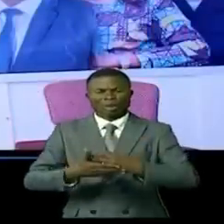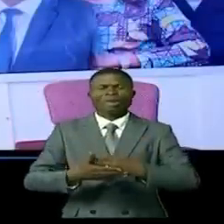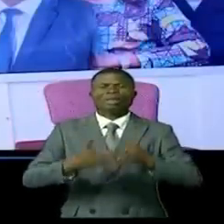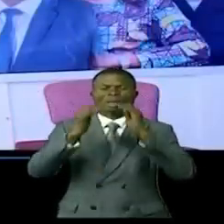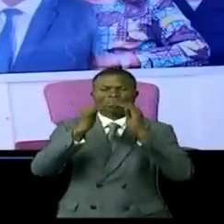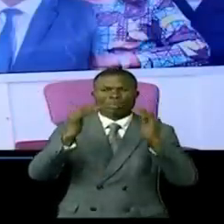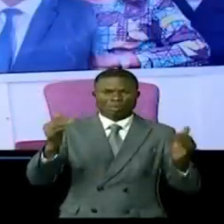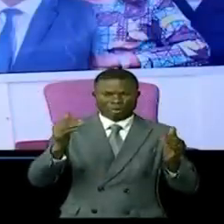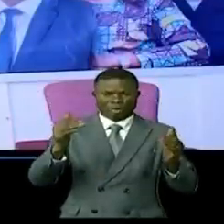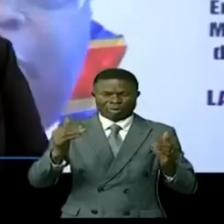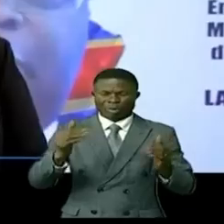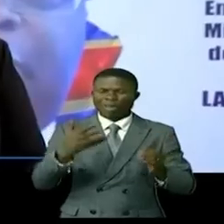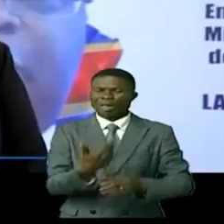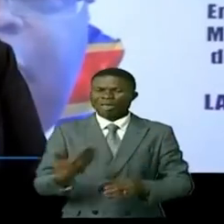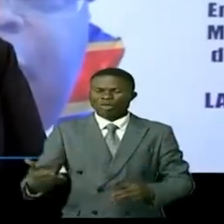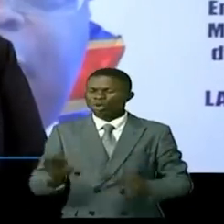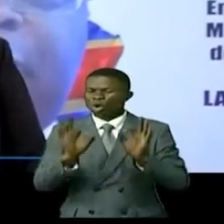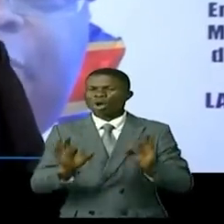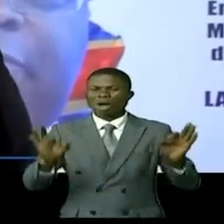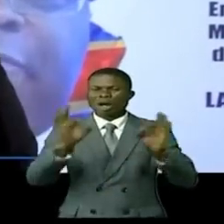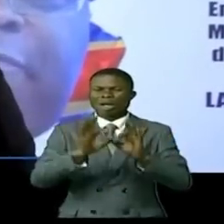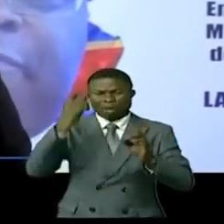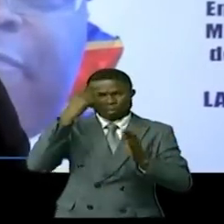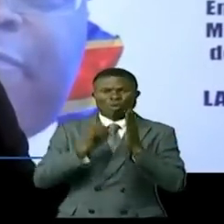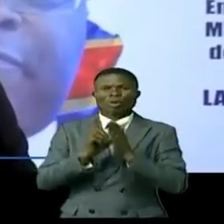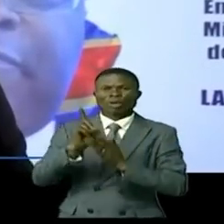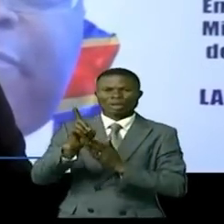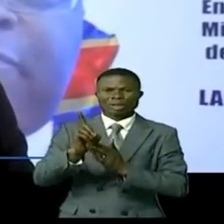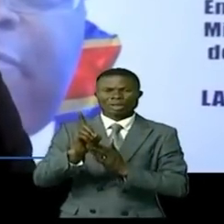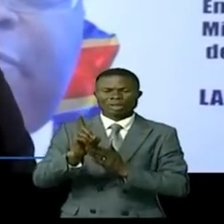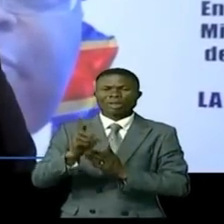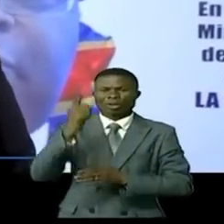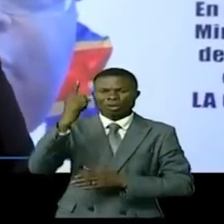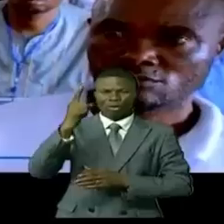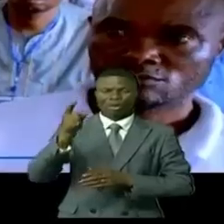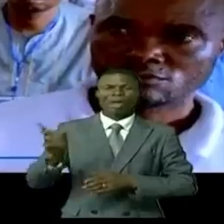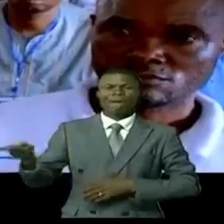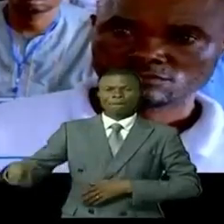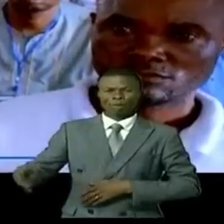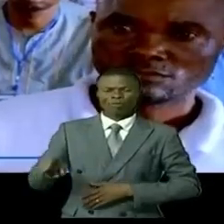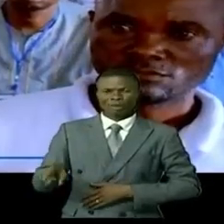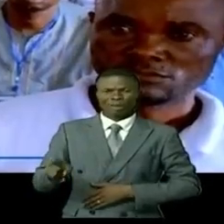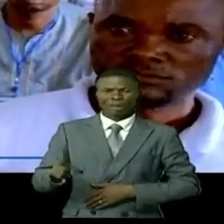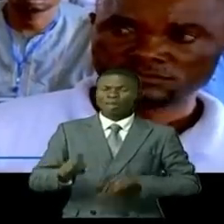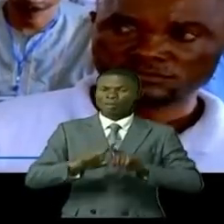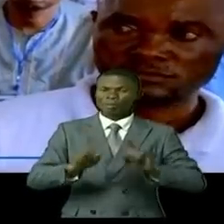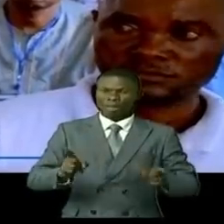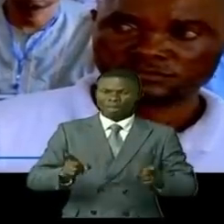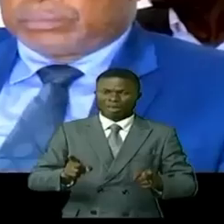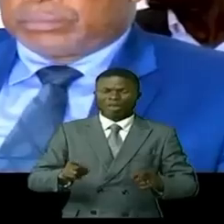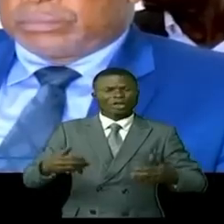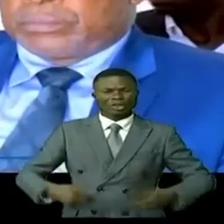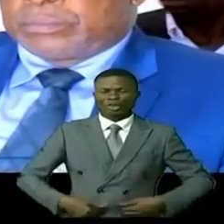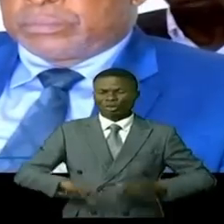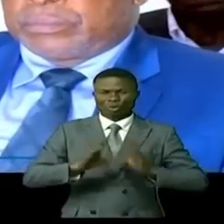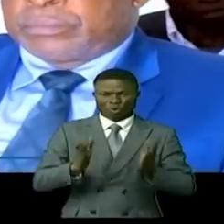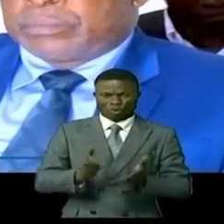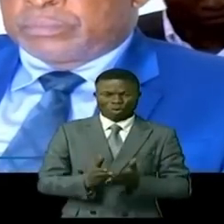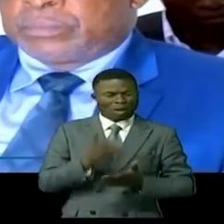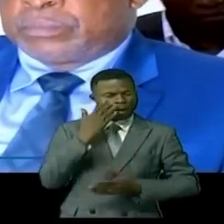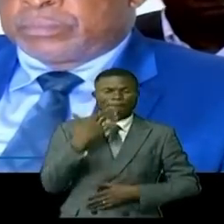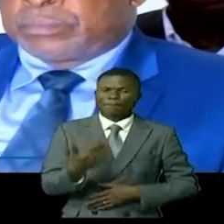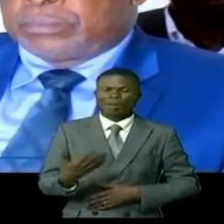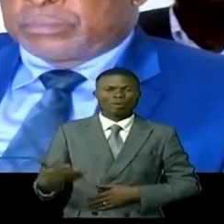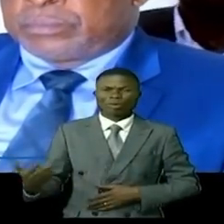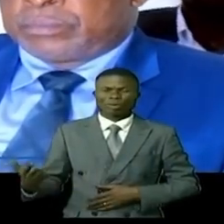paix, facteur essentiel pour le développement d'une entité. Mais cette jeunesse fait